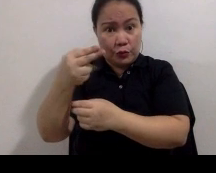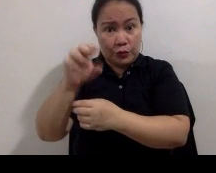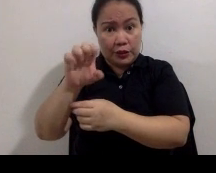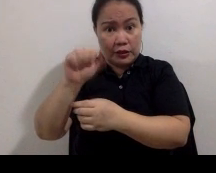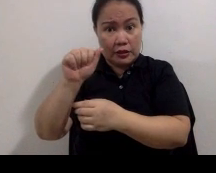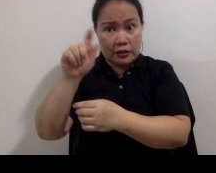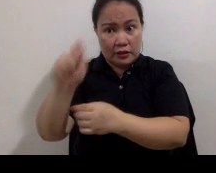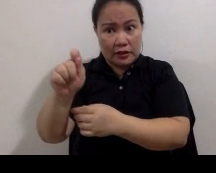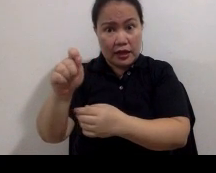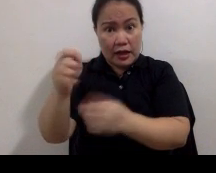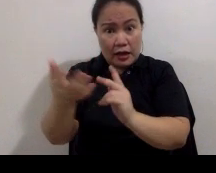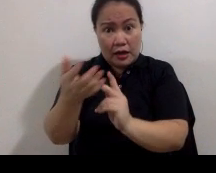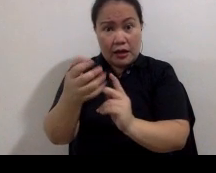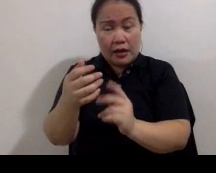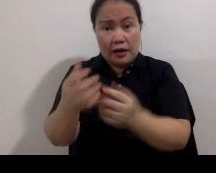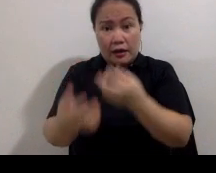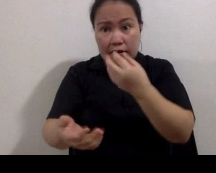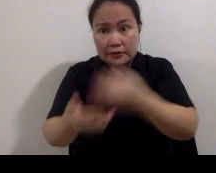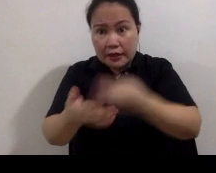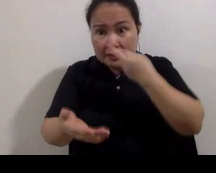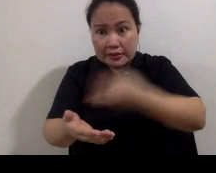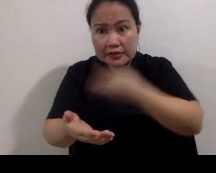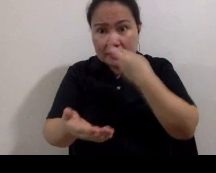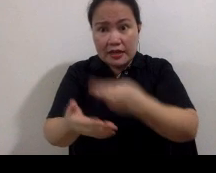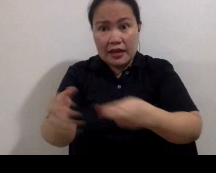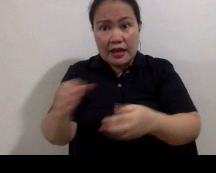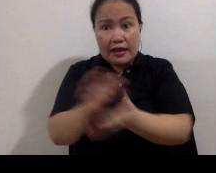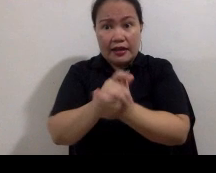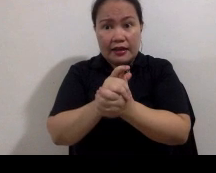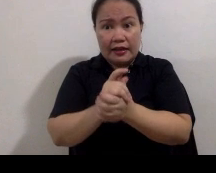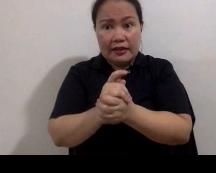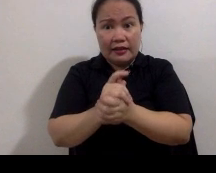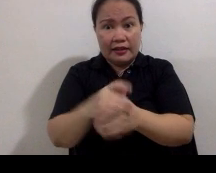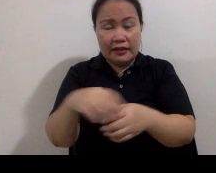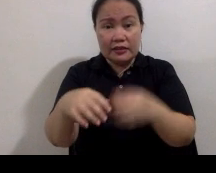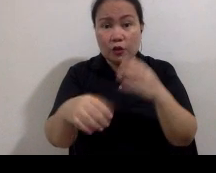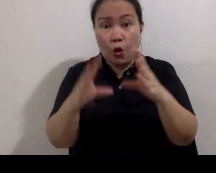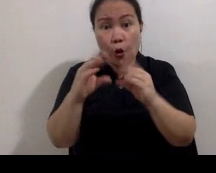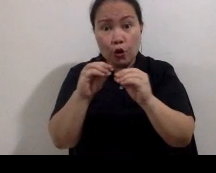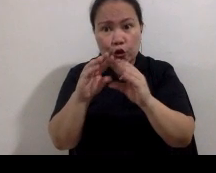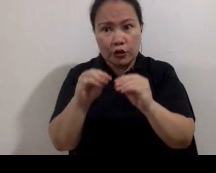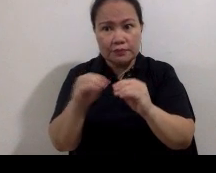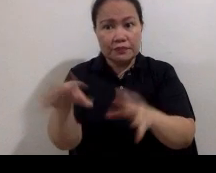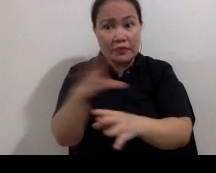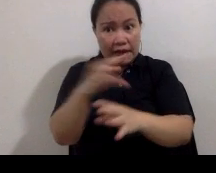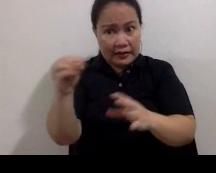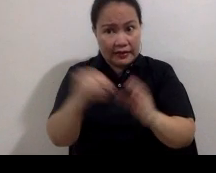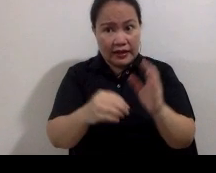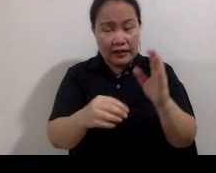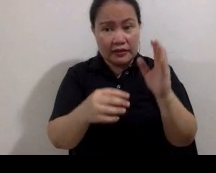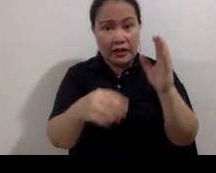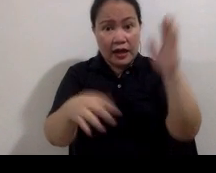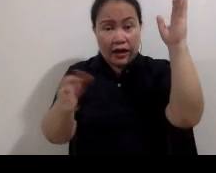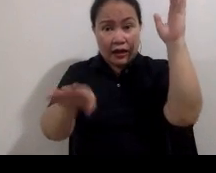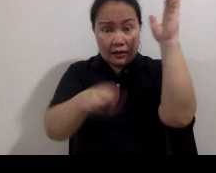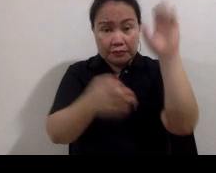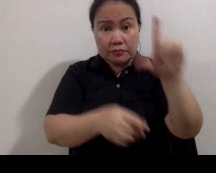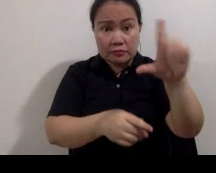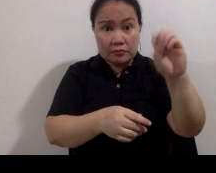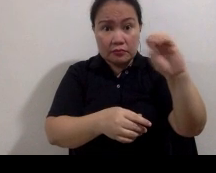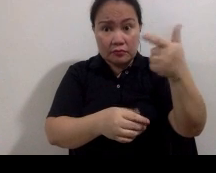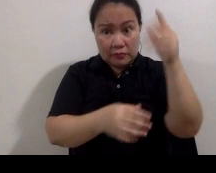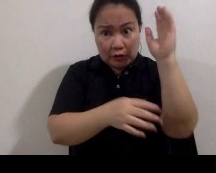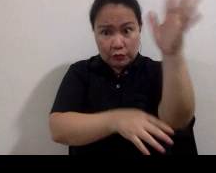at bulak o yung pinagmula ng cotton o kapas. Ang mga troso na mula sa Siberia ang tanging yamang gubat